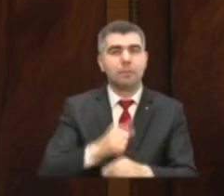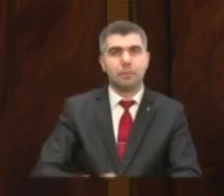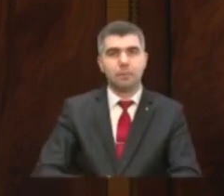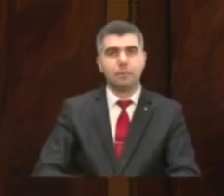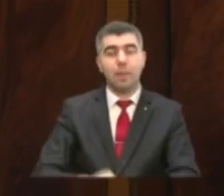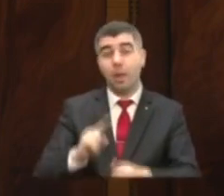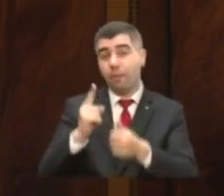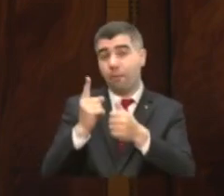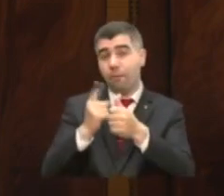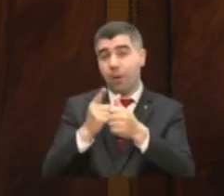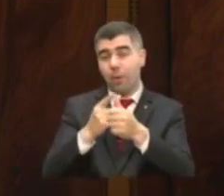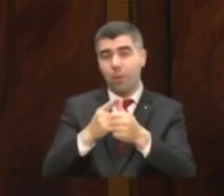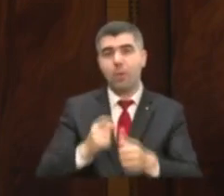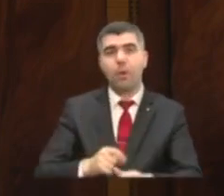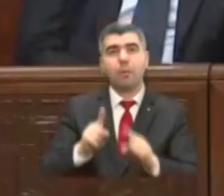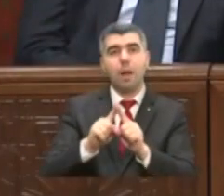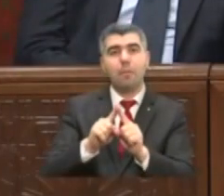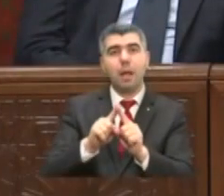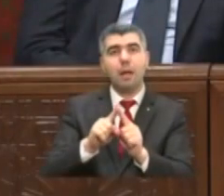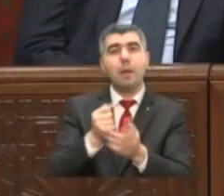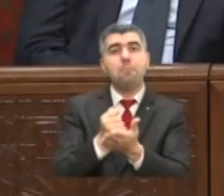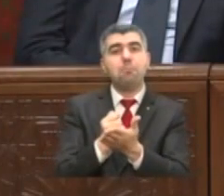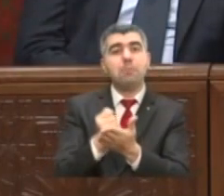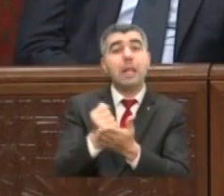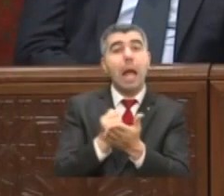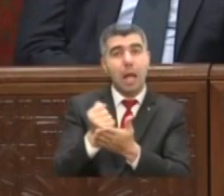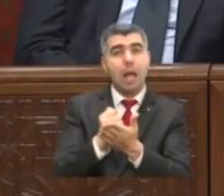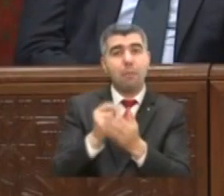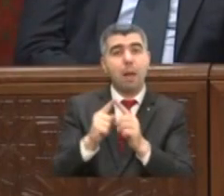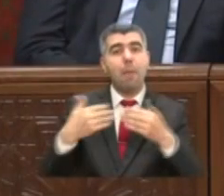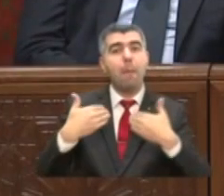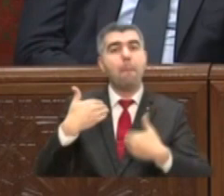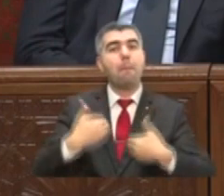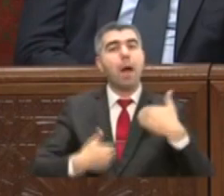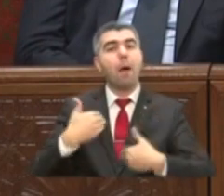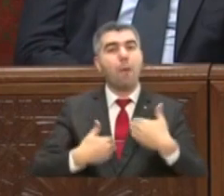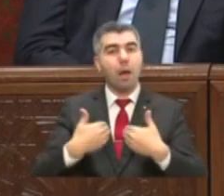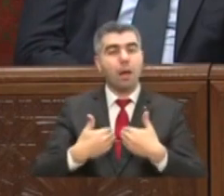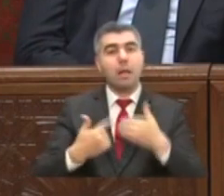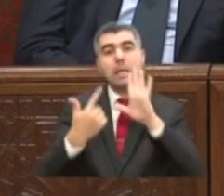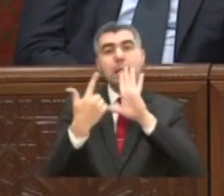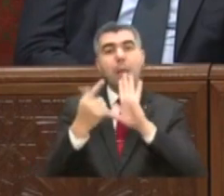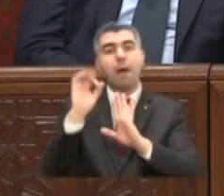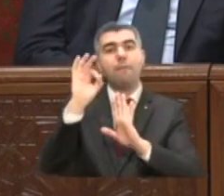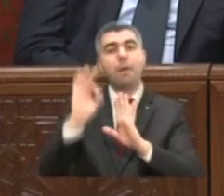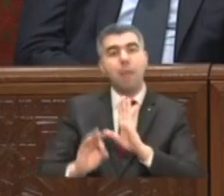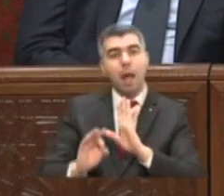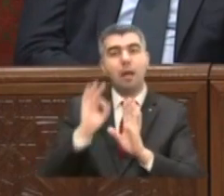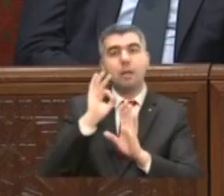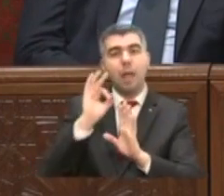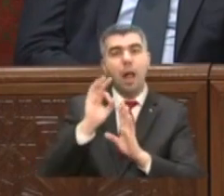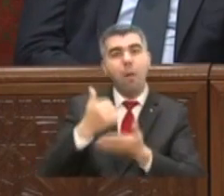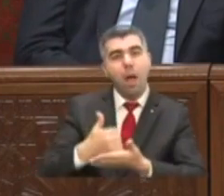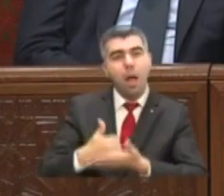الأمر الأول اللي بغيت نشير إليه هو المباراة الخاصة بالأشخاص في وضعية إعاقة، تخصيص 7% للأشخاص في وضعية